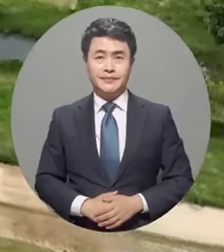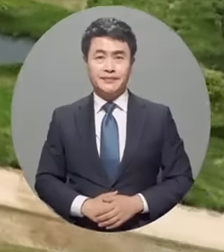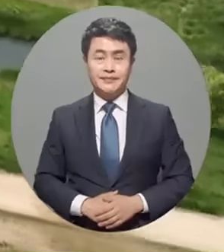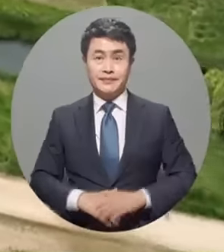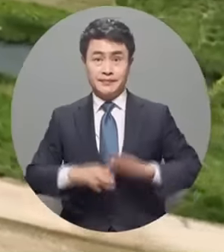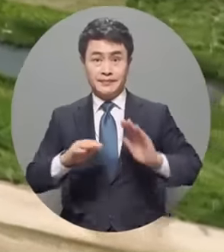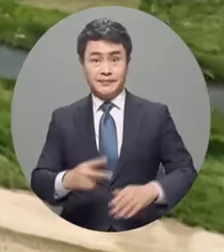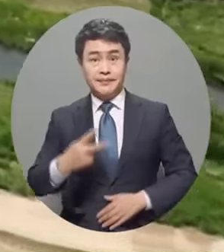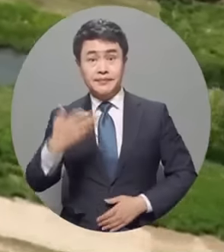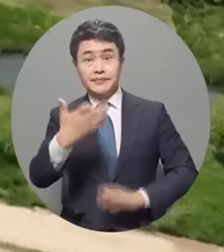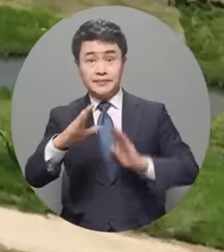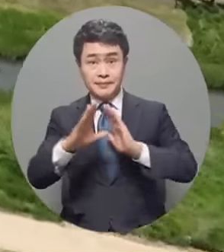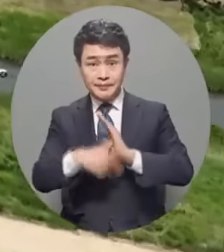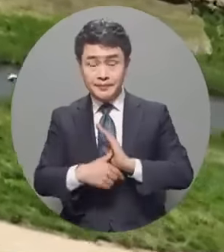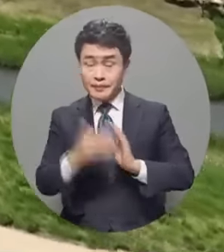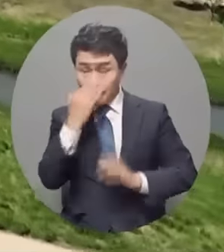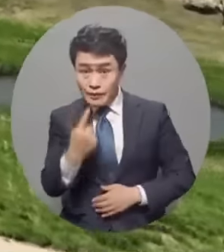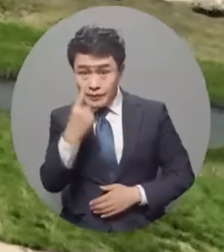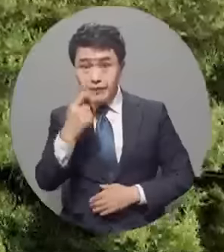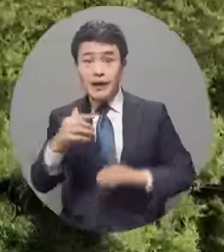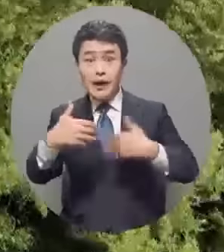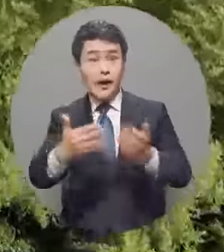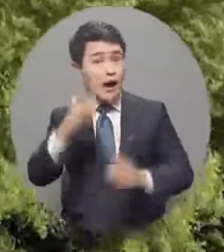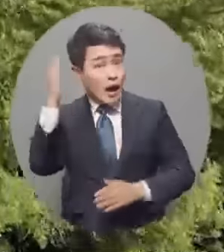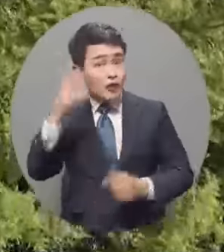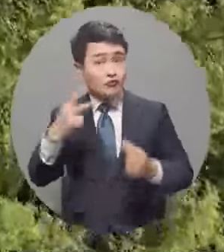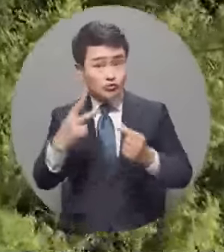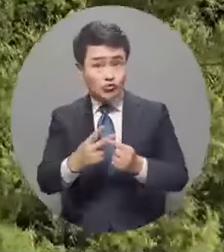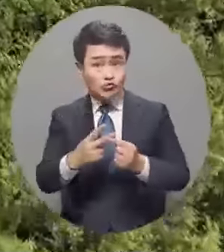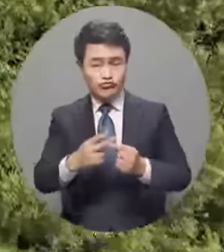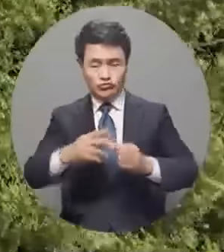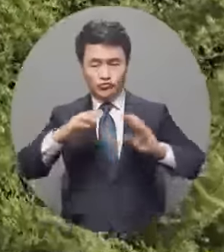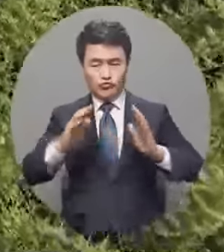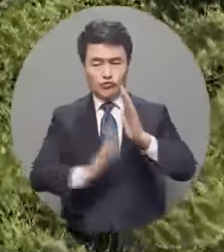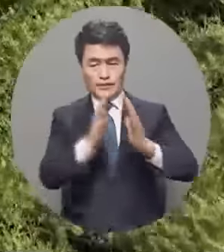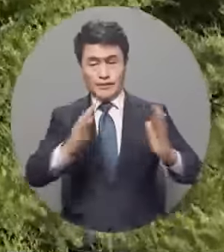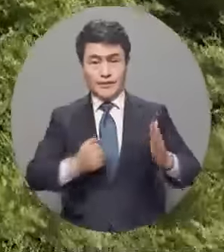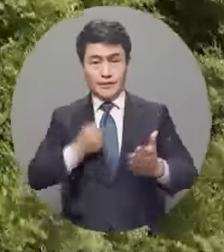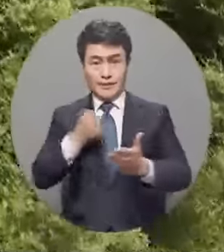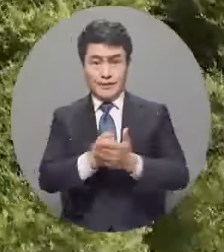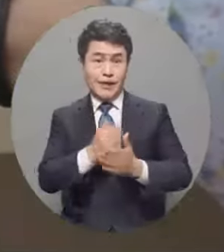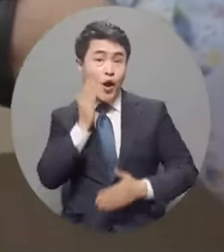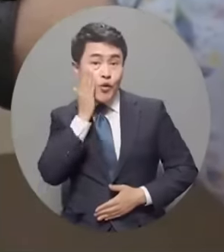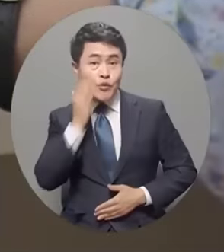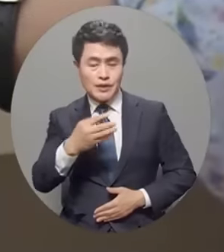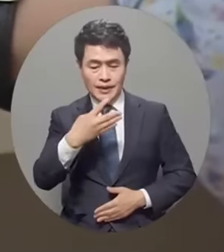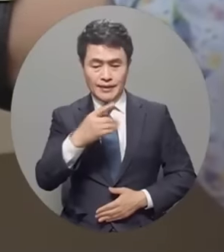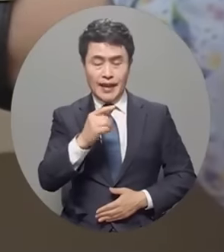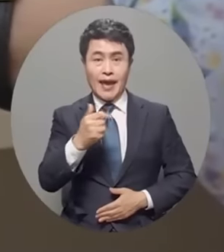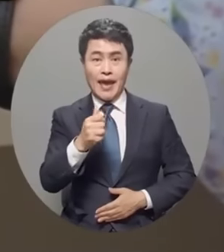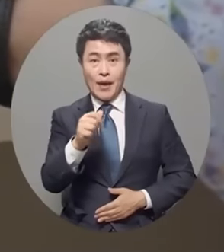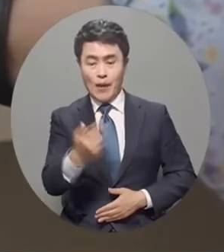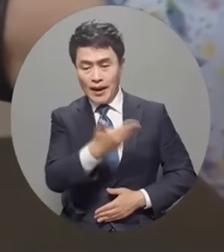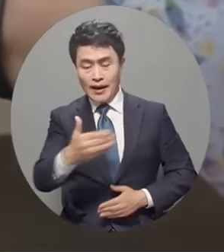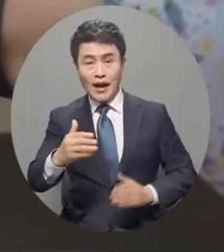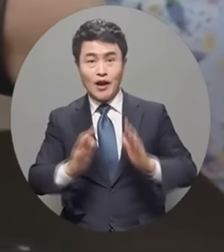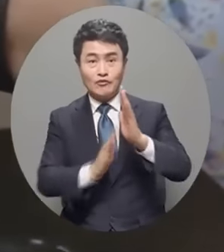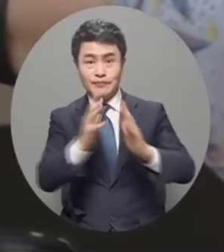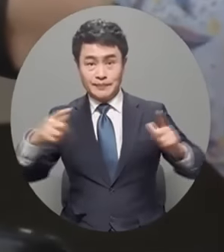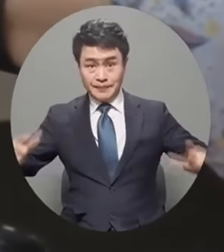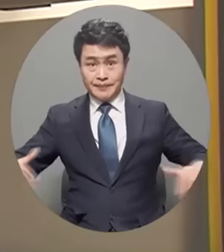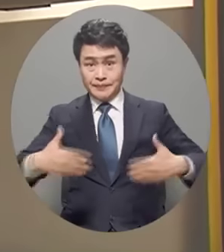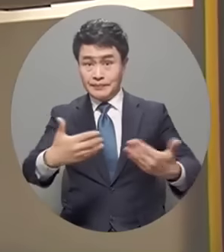지난 2019년 순천만에 이어 우리나라 두 번째 국가정원으로 지정된 울산 태화강 국가정원. 이곳을 찾는